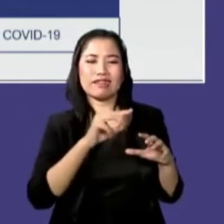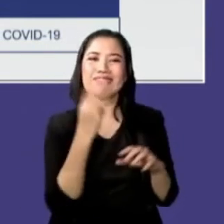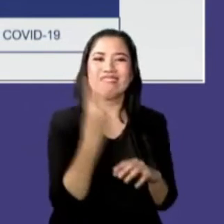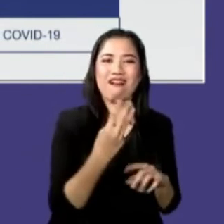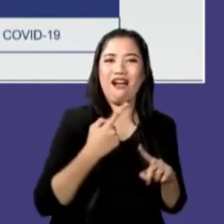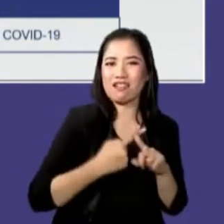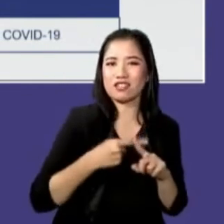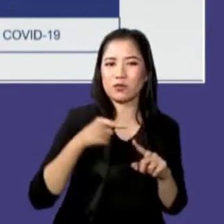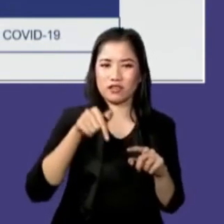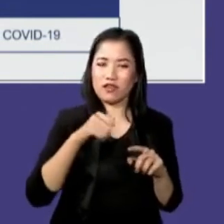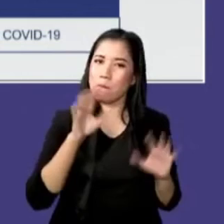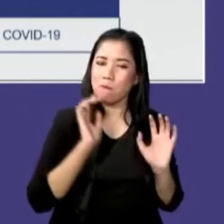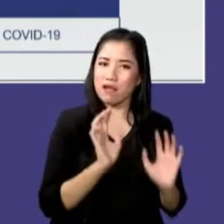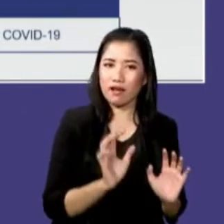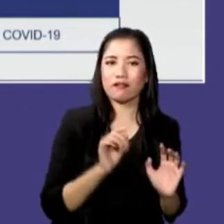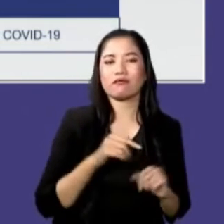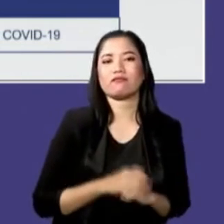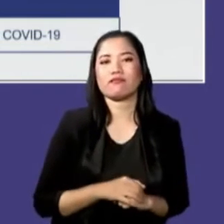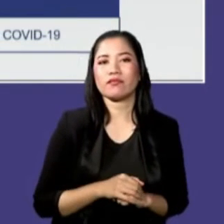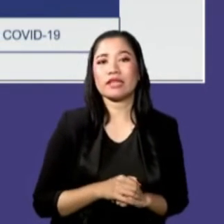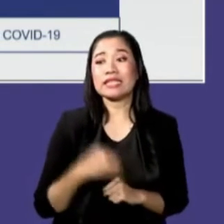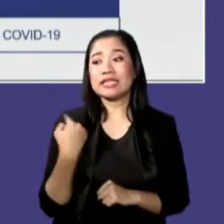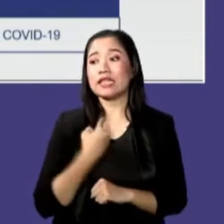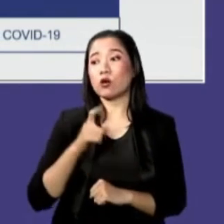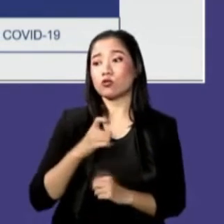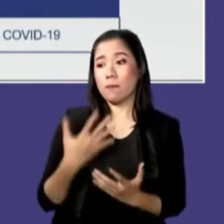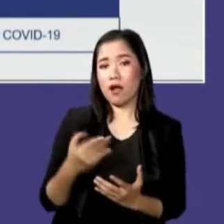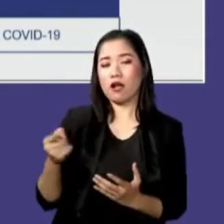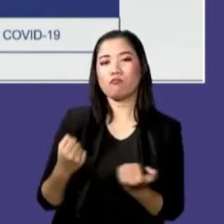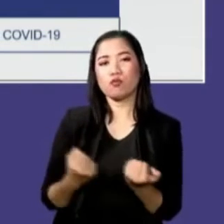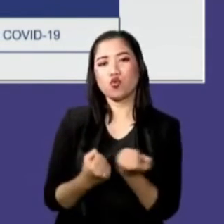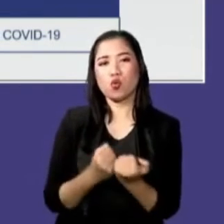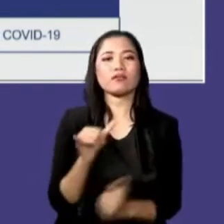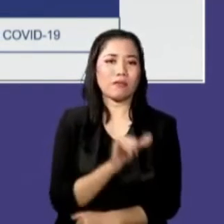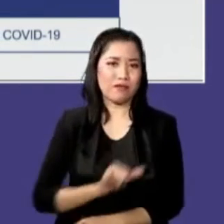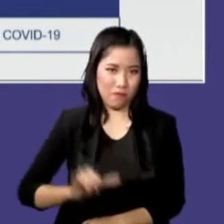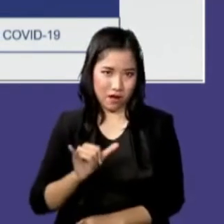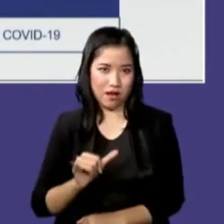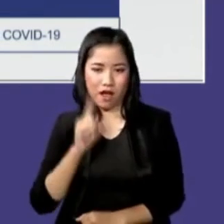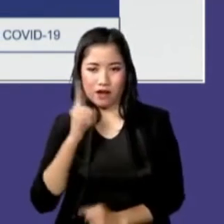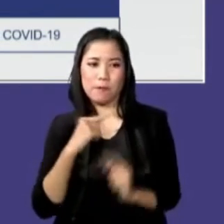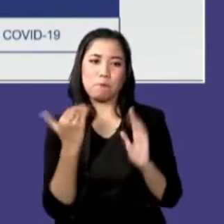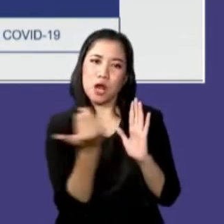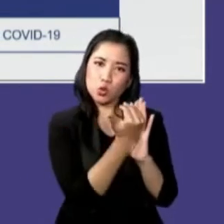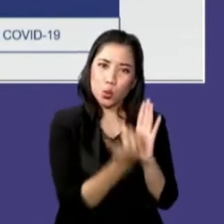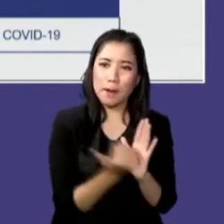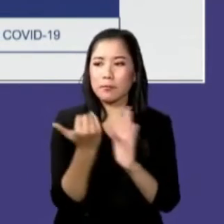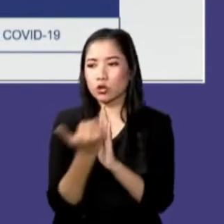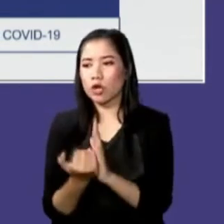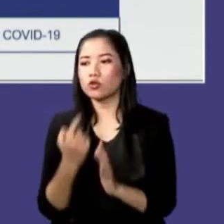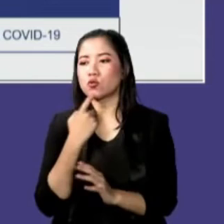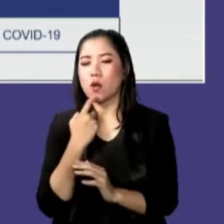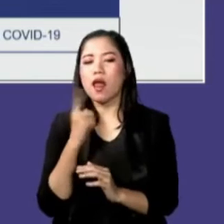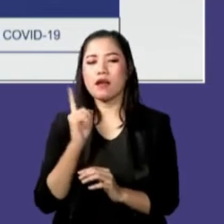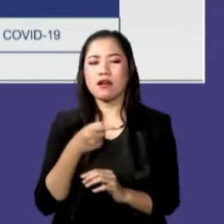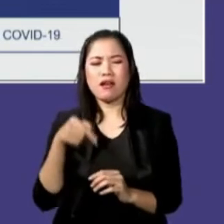ini melalui sikap saling suportif atau mendukung dengan masing-masing kebijakan termasuk dalam pengaturan